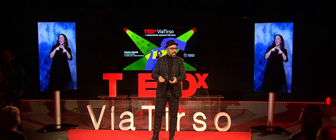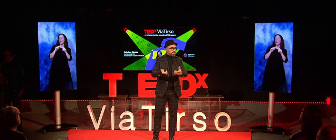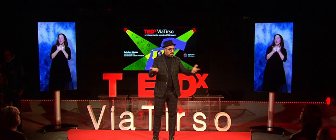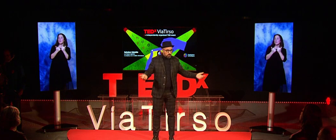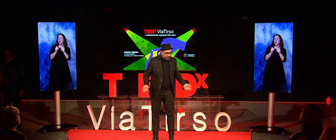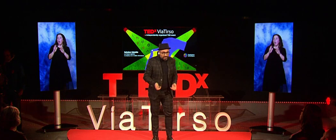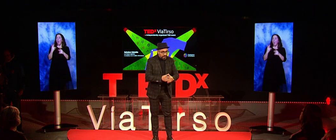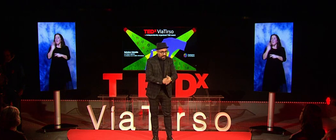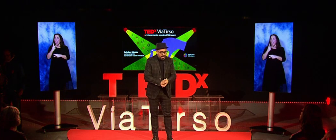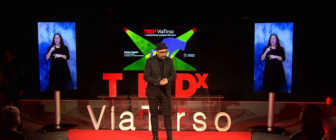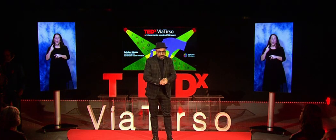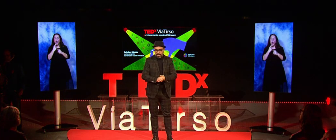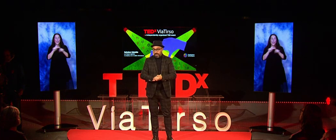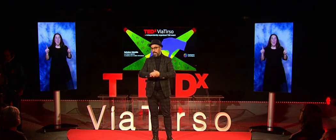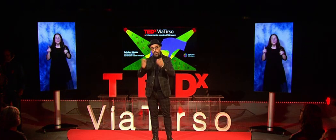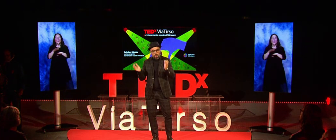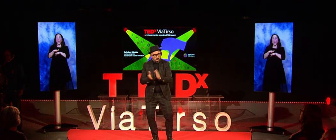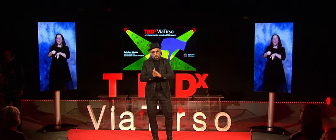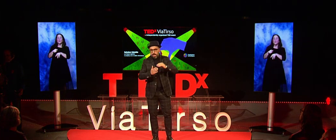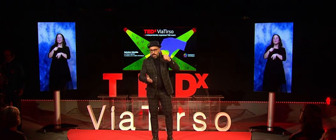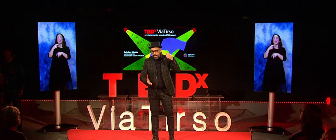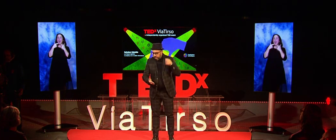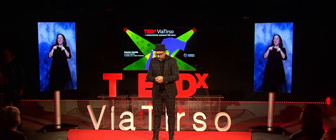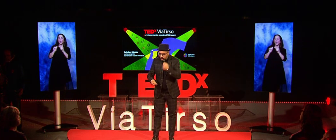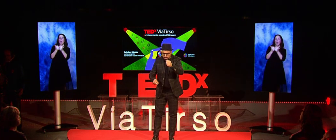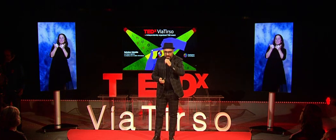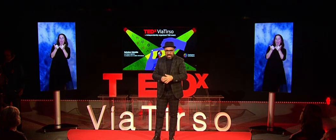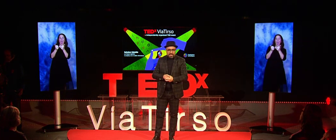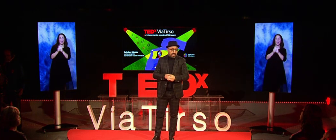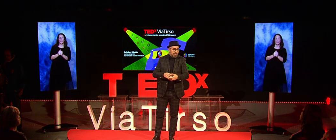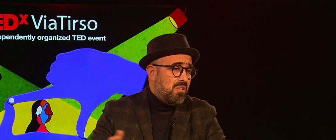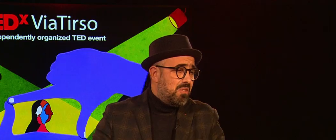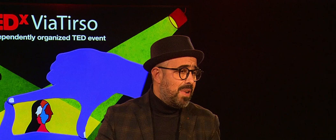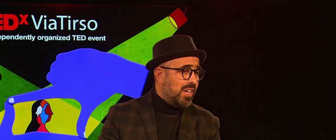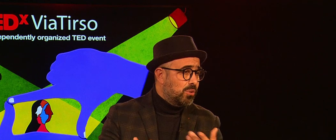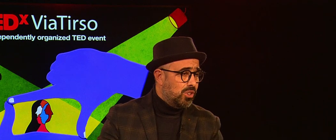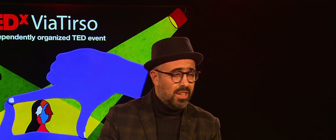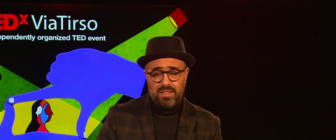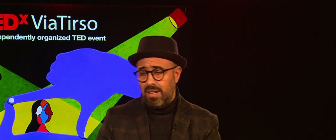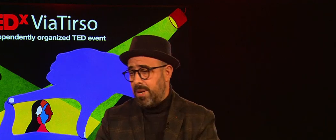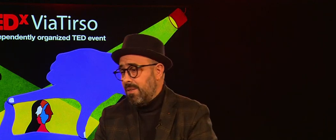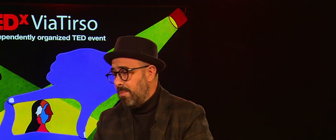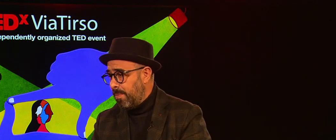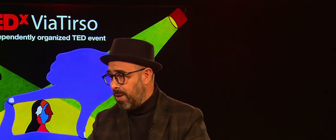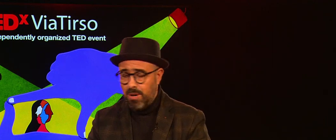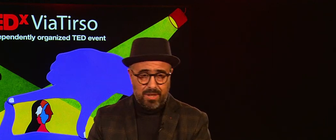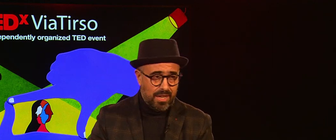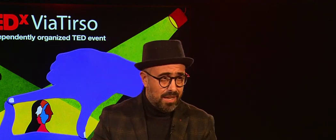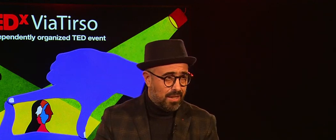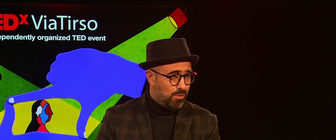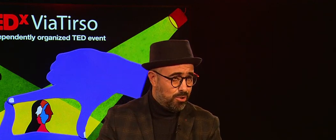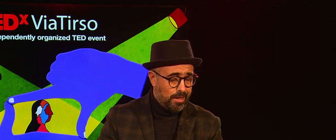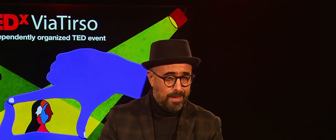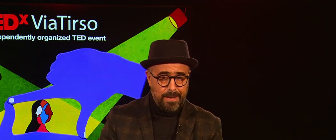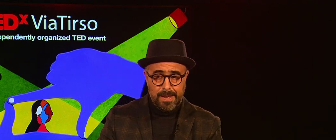e non è che ci stiamo sbattendo a terra per dire no ma ci doveva essere no ormai è così la prendiamo un po' per quello che